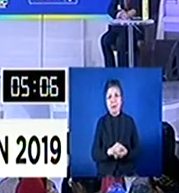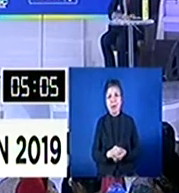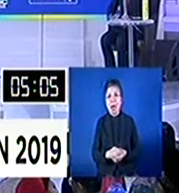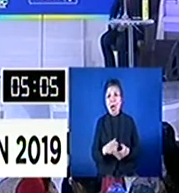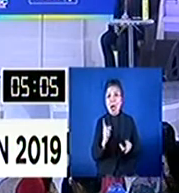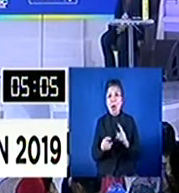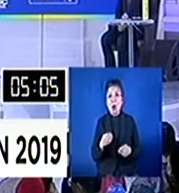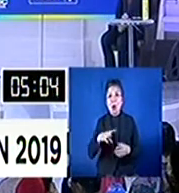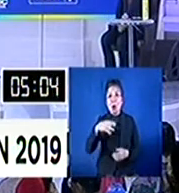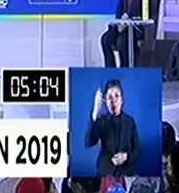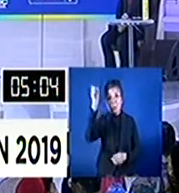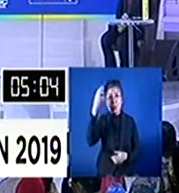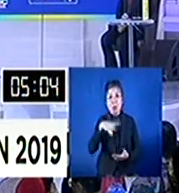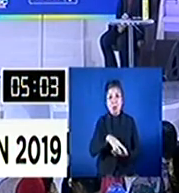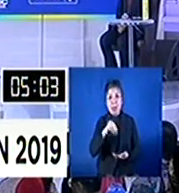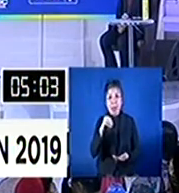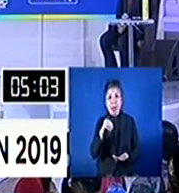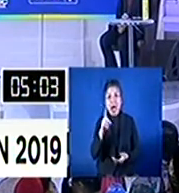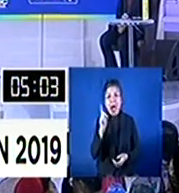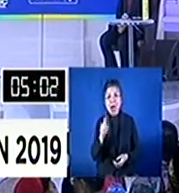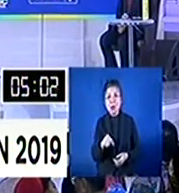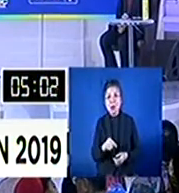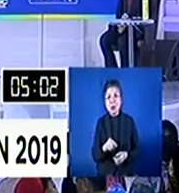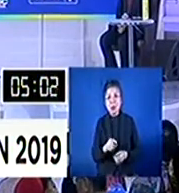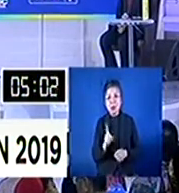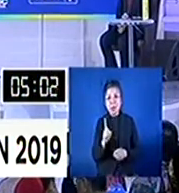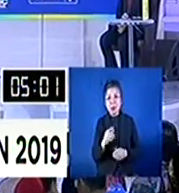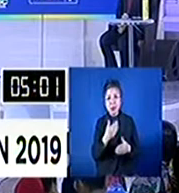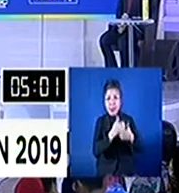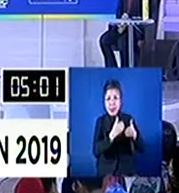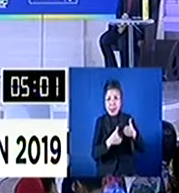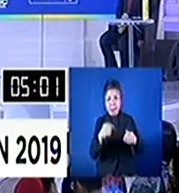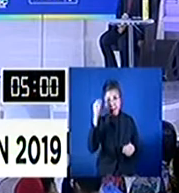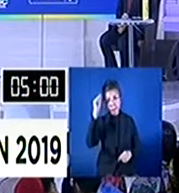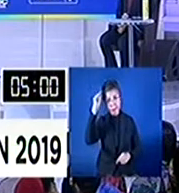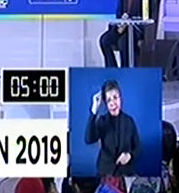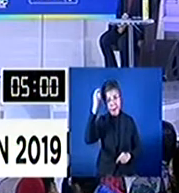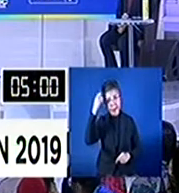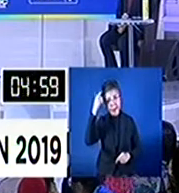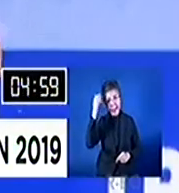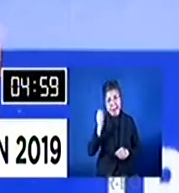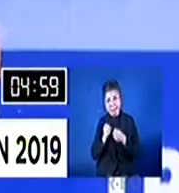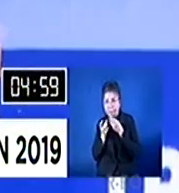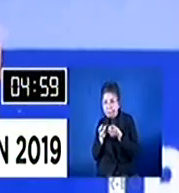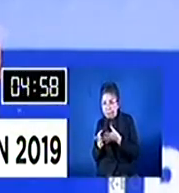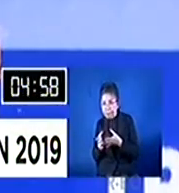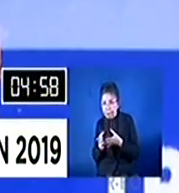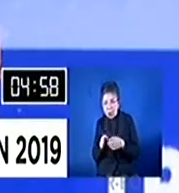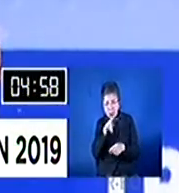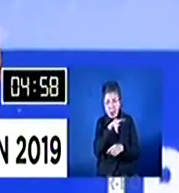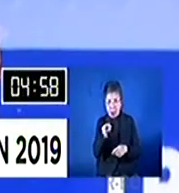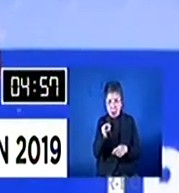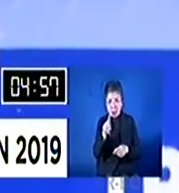Menurut saya pemerintah pusat harus menggunakan satu data pendidikan untuk melakukan pemantauan